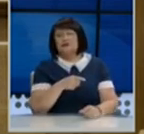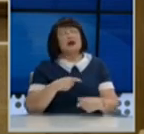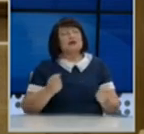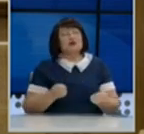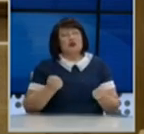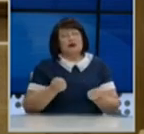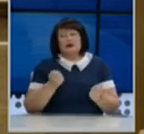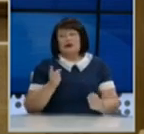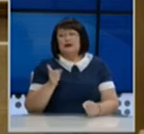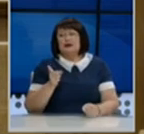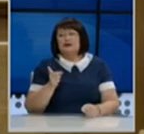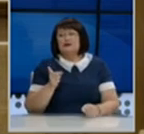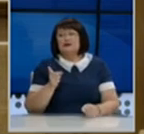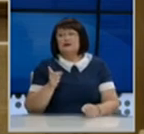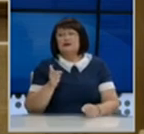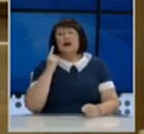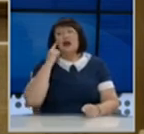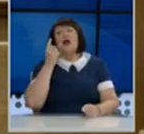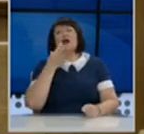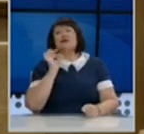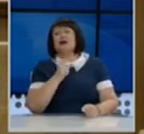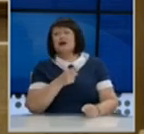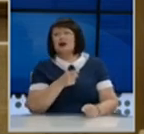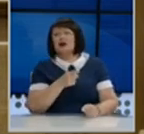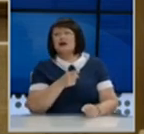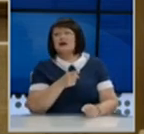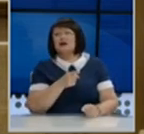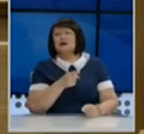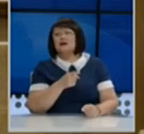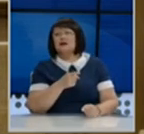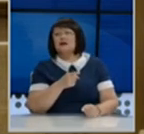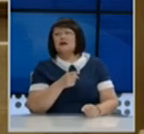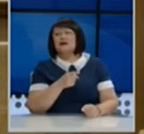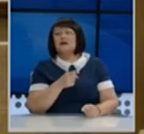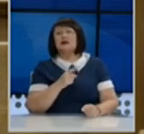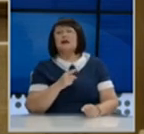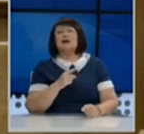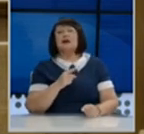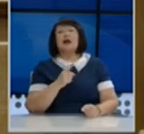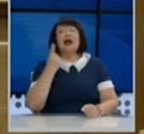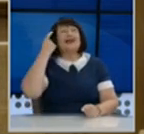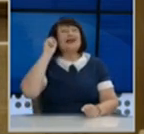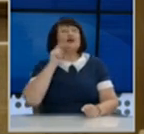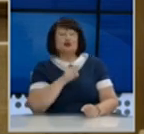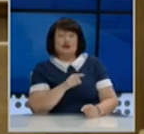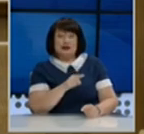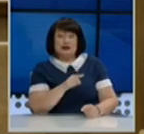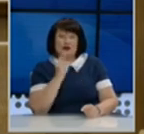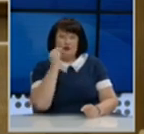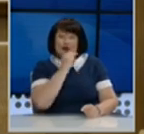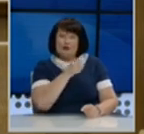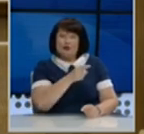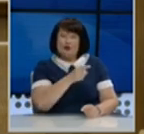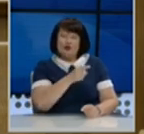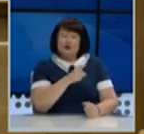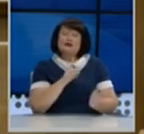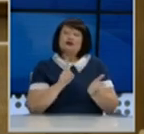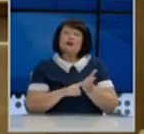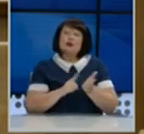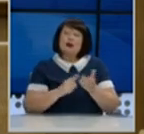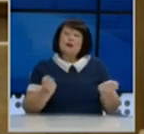συμβαίνει και να του δώσω και την ευκαιρία για την περίπτωση που δεν είναι ενήμερος να πράξει τα